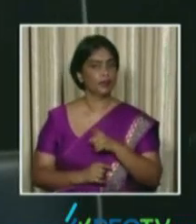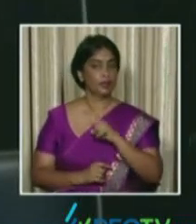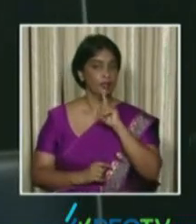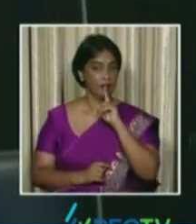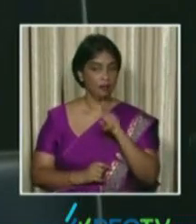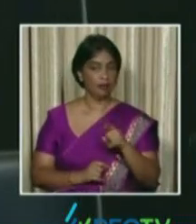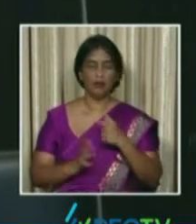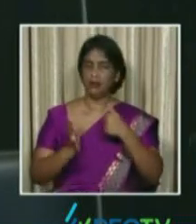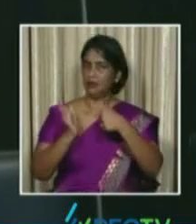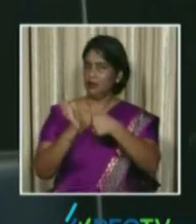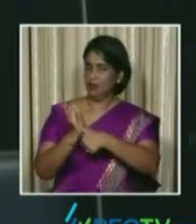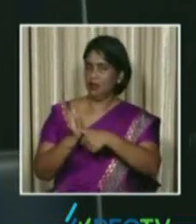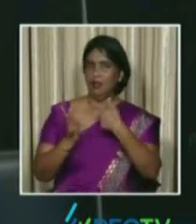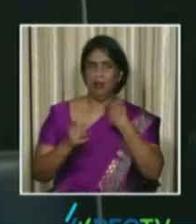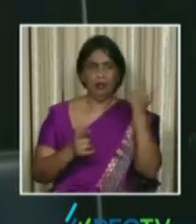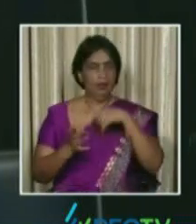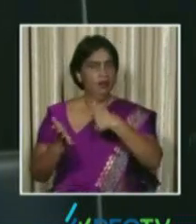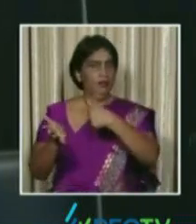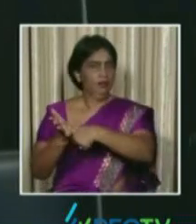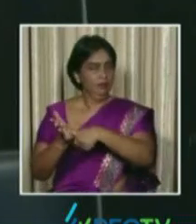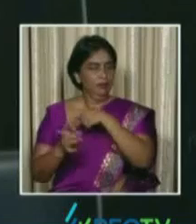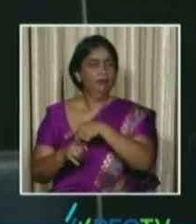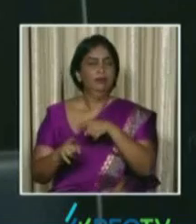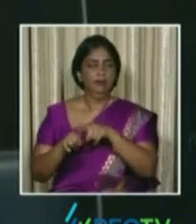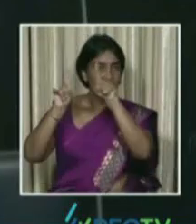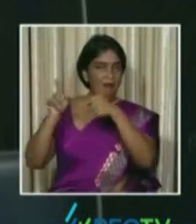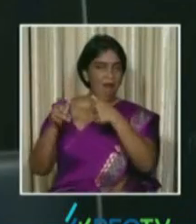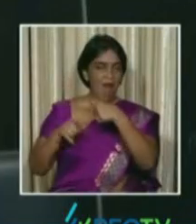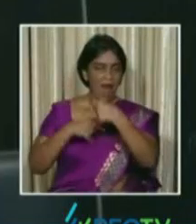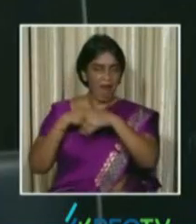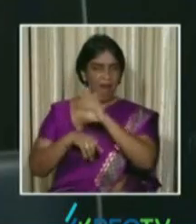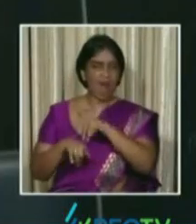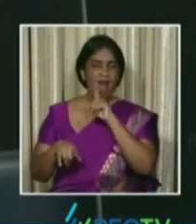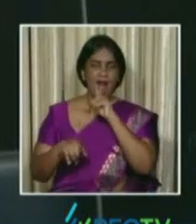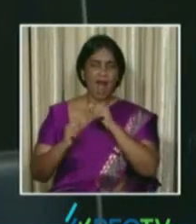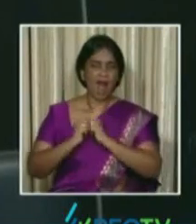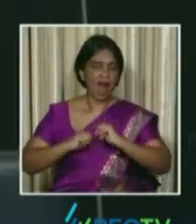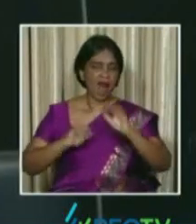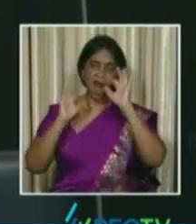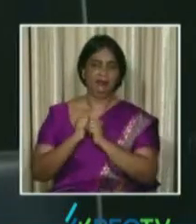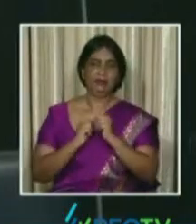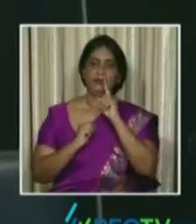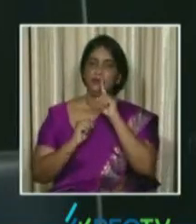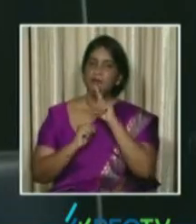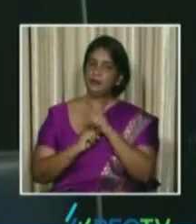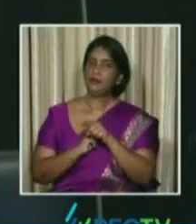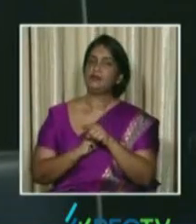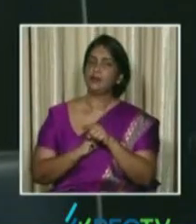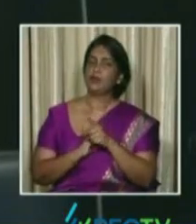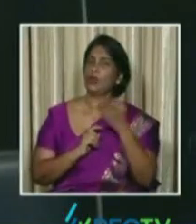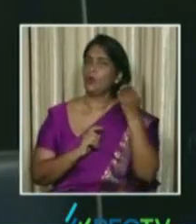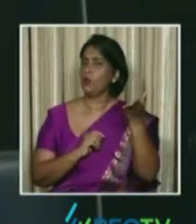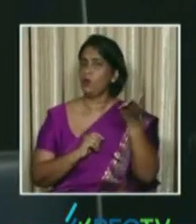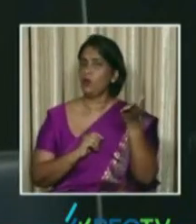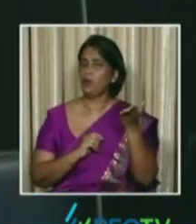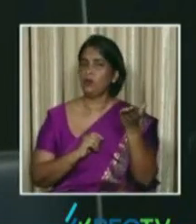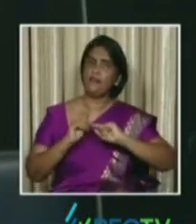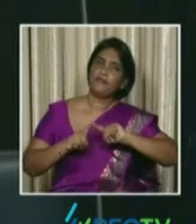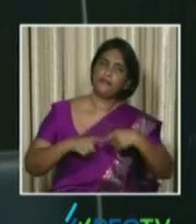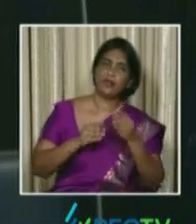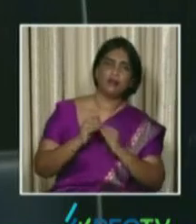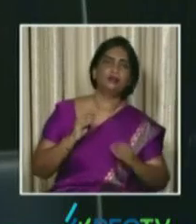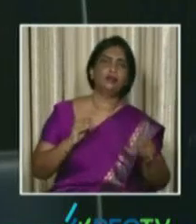ඔබතුමාලා මේ ඇඟිලි සලකුණු පද්ධතිය තියාගෙන ඒක ක්‍රියාත්මක කරන්නේ නැත්නම් එහෙනම් ඔබතුමාලා මොන හරි වෙන